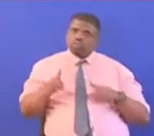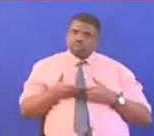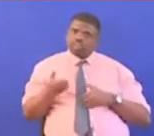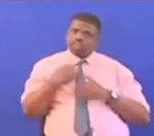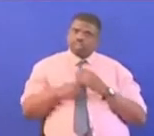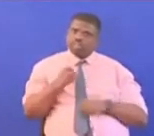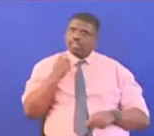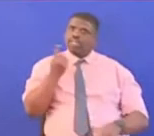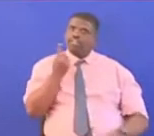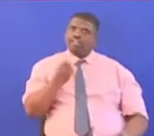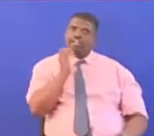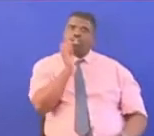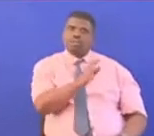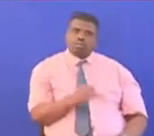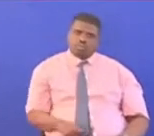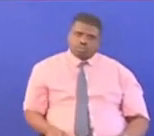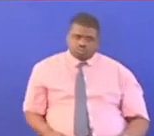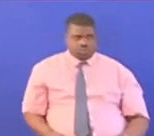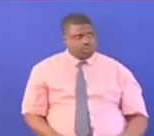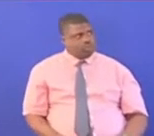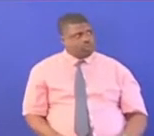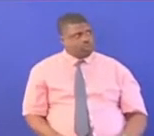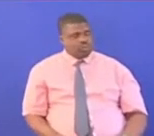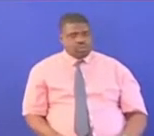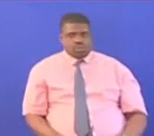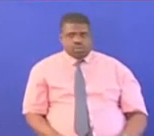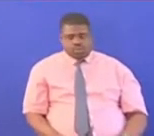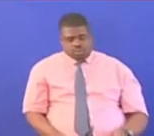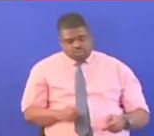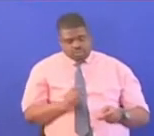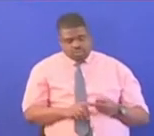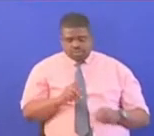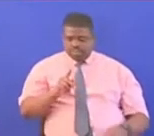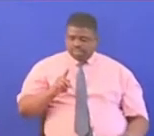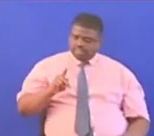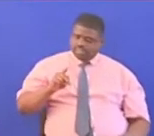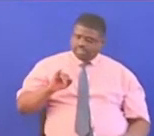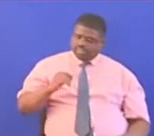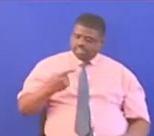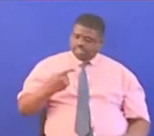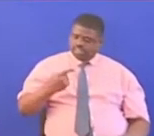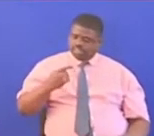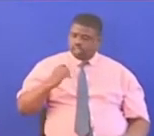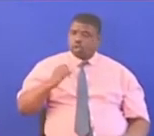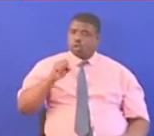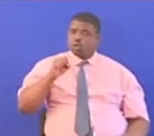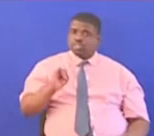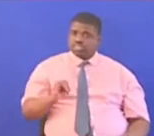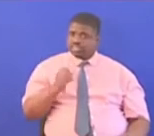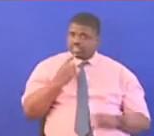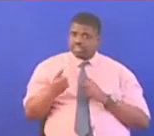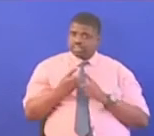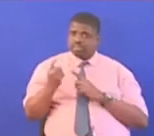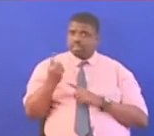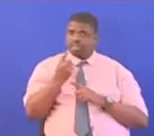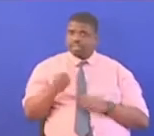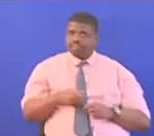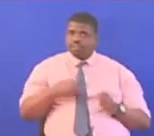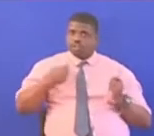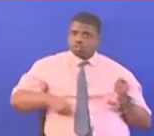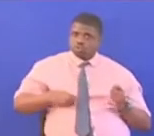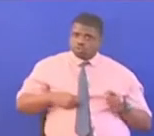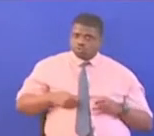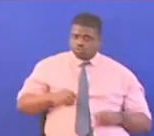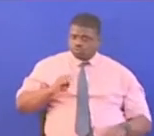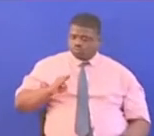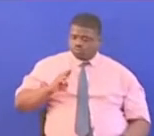ndani ya taifa lao. Nikija upande wa Kigosi, niseme tu kwamba mataifa ya Kongo, Rwanda na